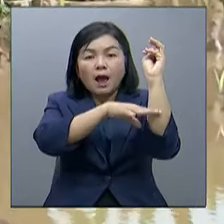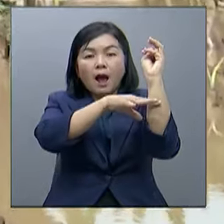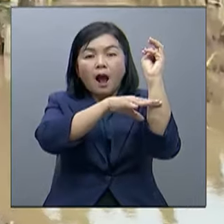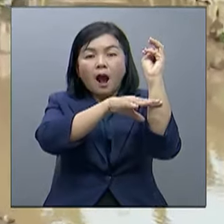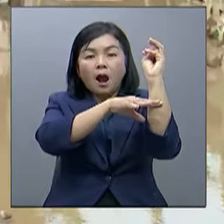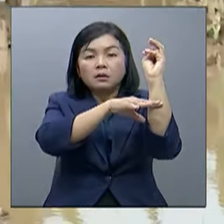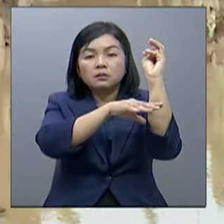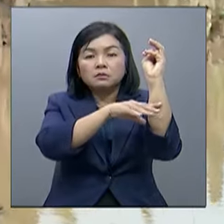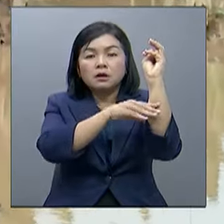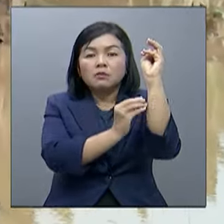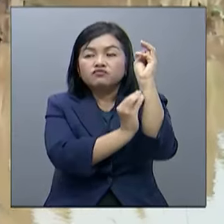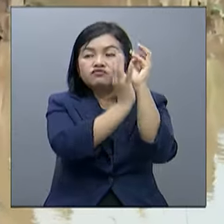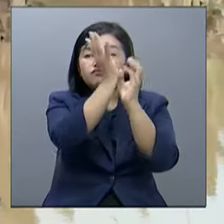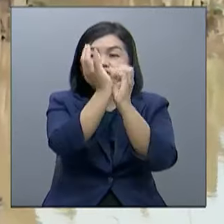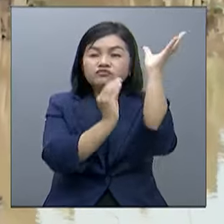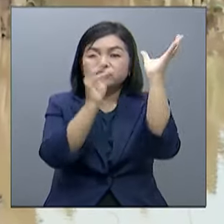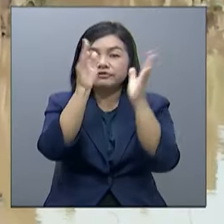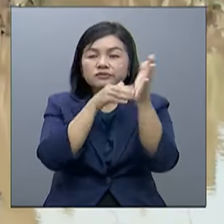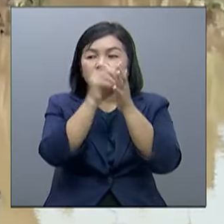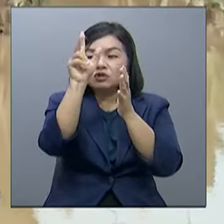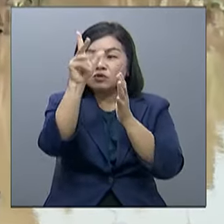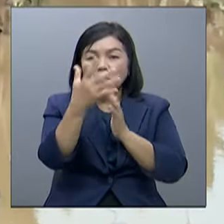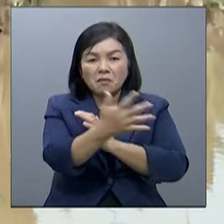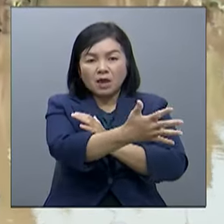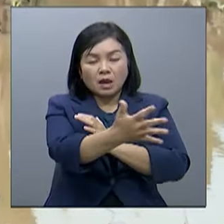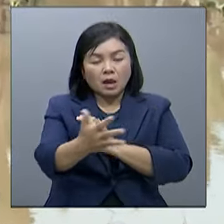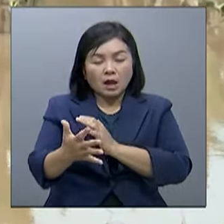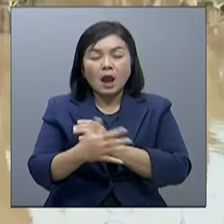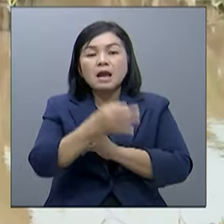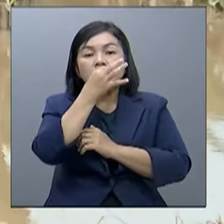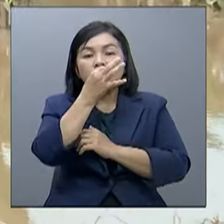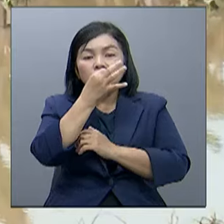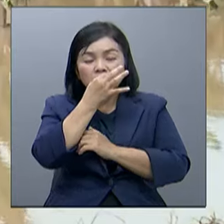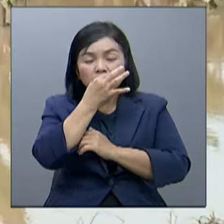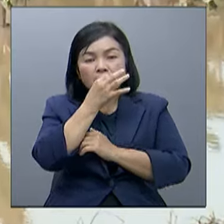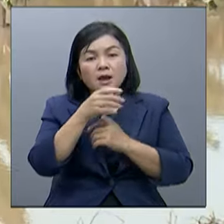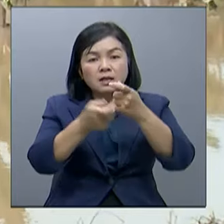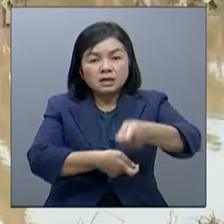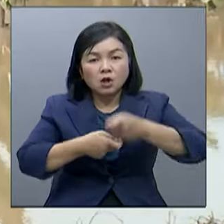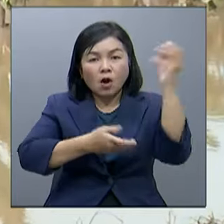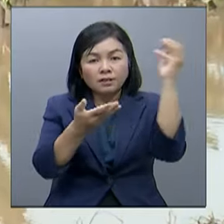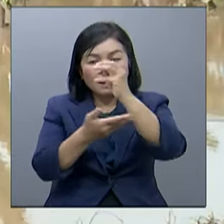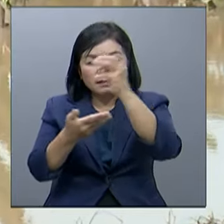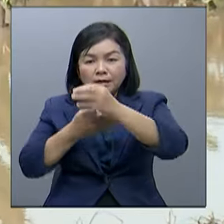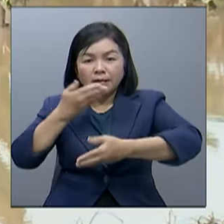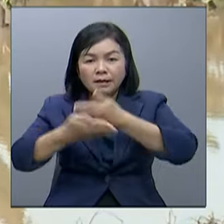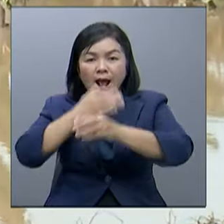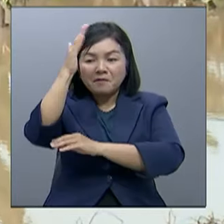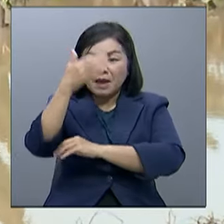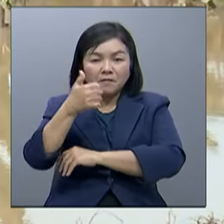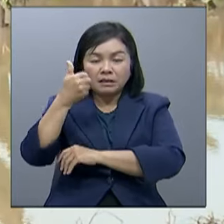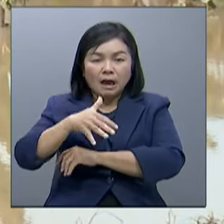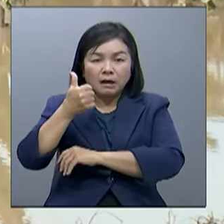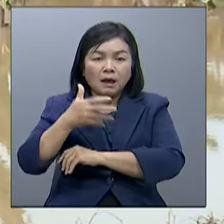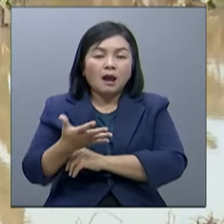ครับจะไม่มีการผลิตใบตองขึ้นมาใหม่เพราะฉะนั้นนะครับเกษตรกรก็จะขาดรายได้ไปในช่วงนี้และที่สำคัญนะครับก็คาดว่าจะ